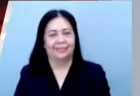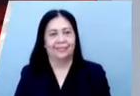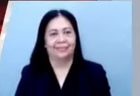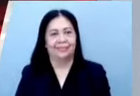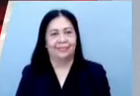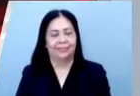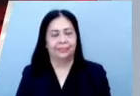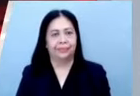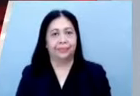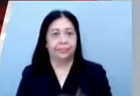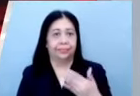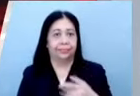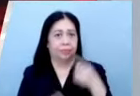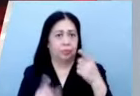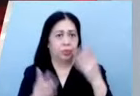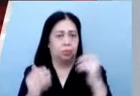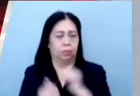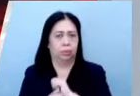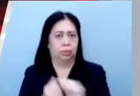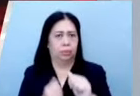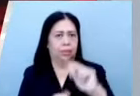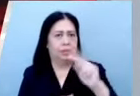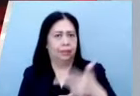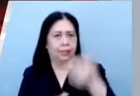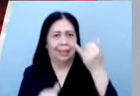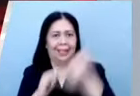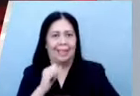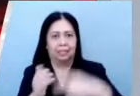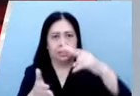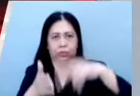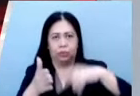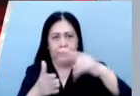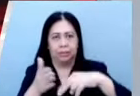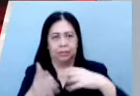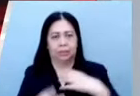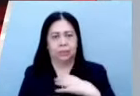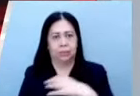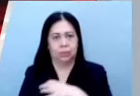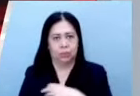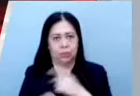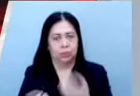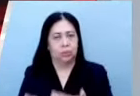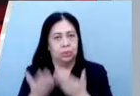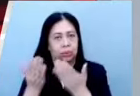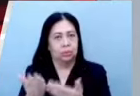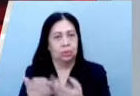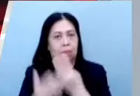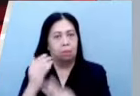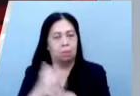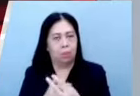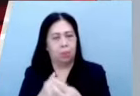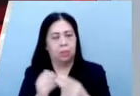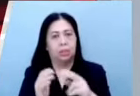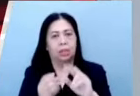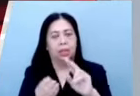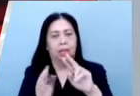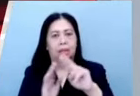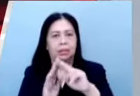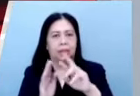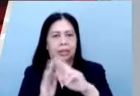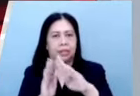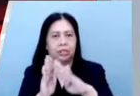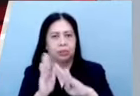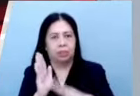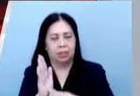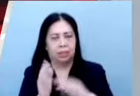Target daw maipasa sa ikatlo't huling pagbasa ng Kamara ang Resolution of Both Houses No. 7 na amyenda